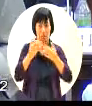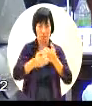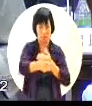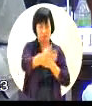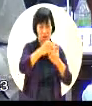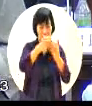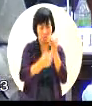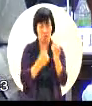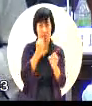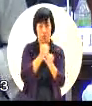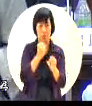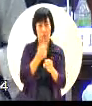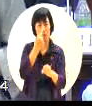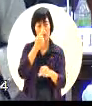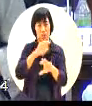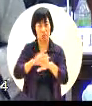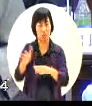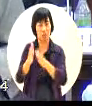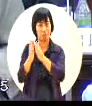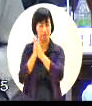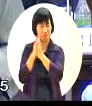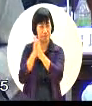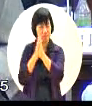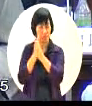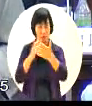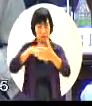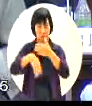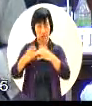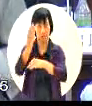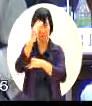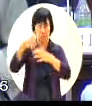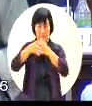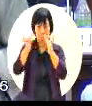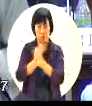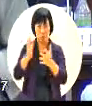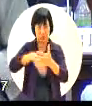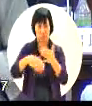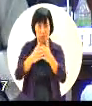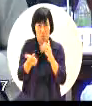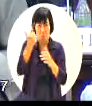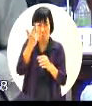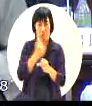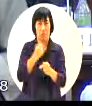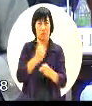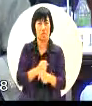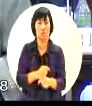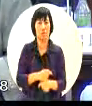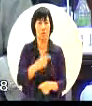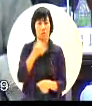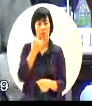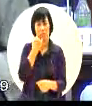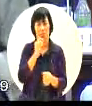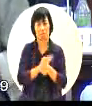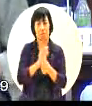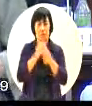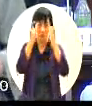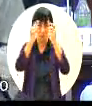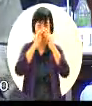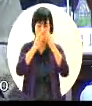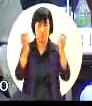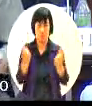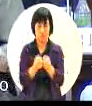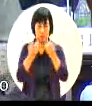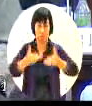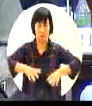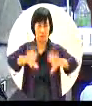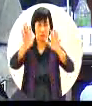成。啊，我嘛要求伊伫内政部这个部分要加速。我感觉为着高雄的发展，伫咱燕巢大